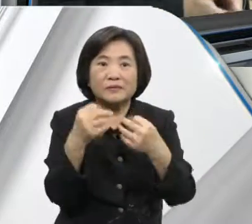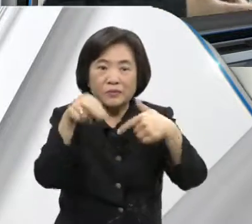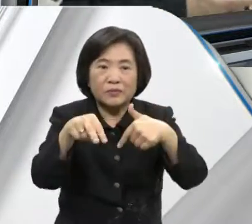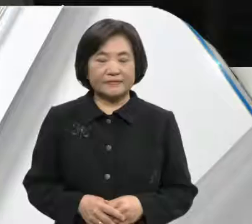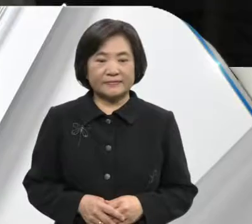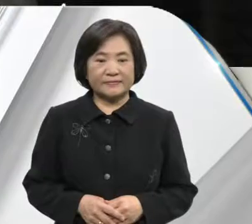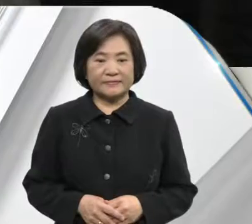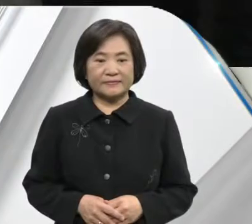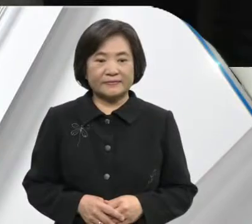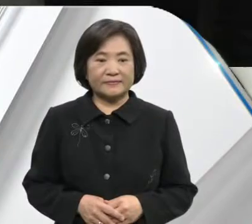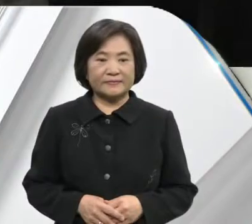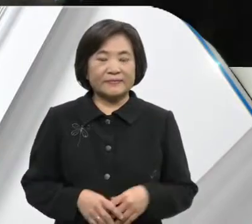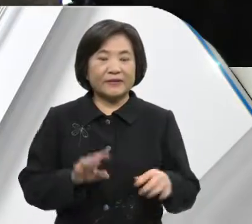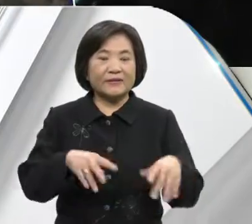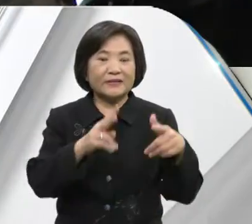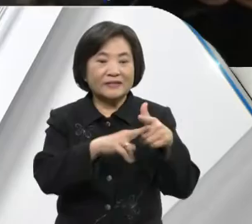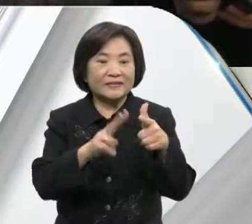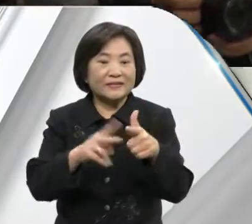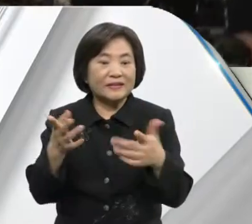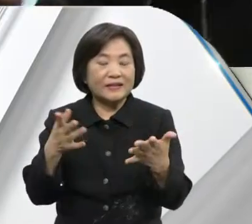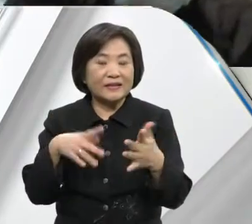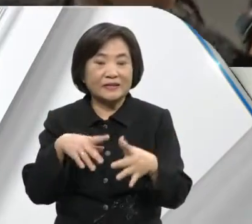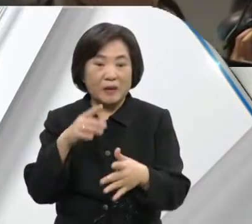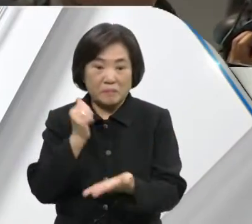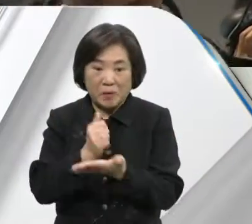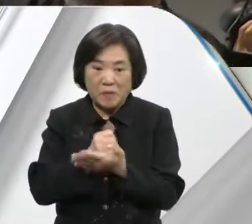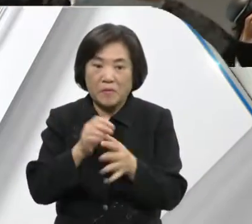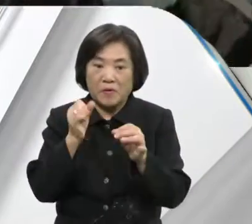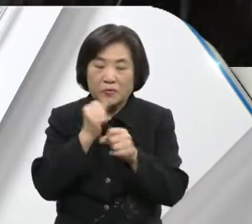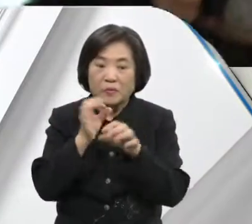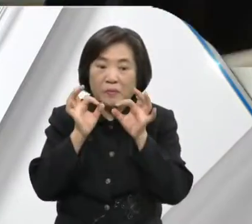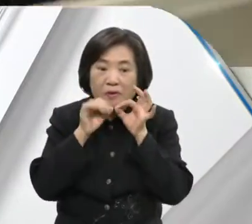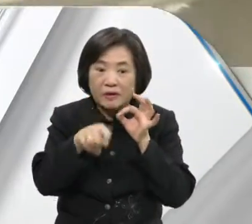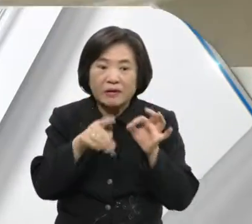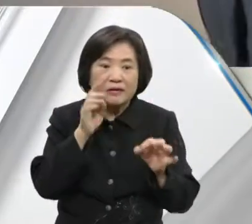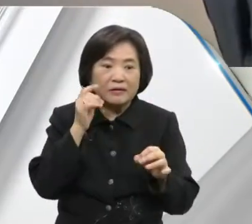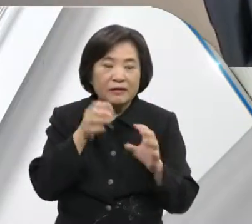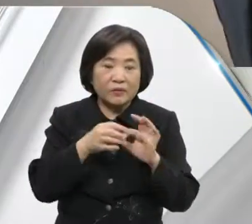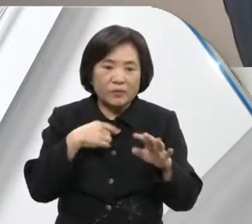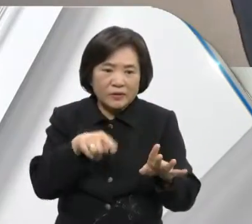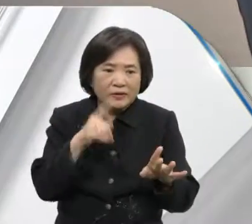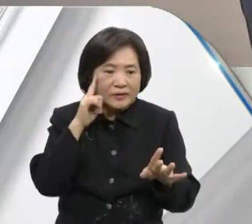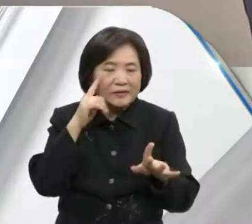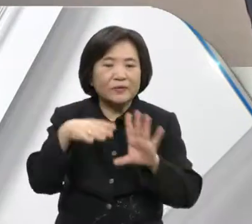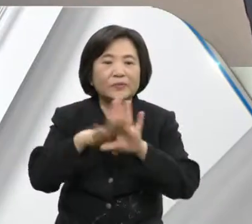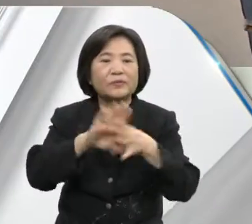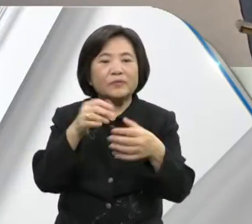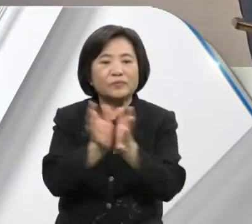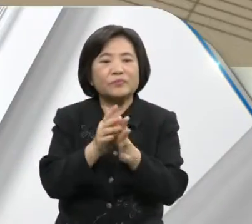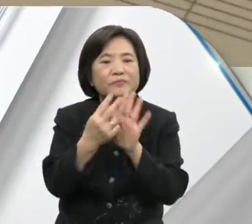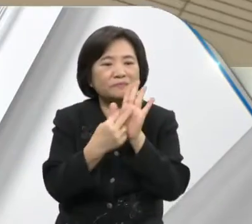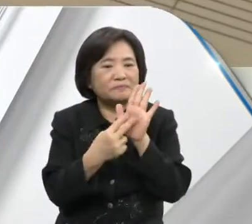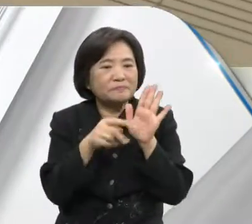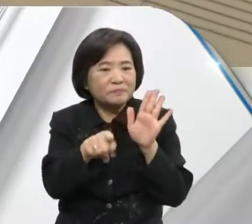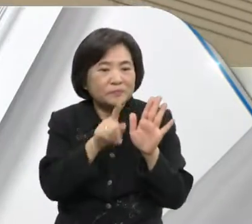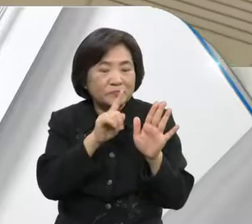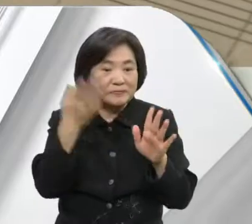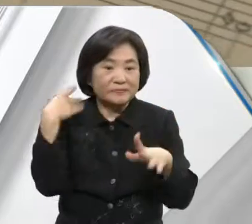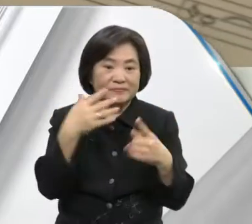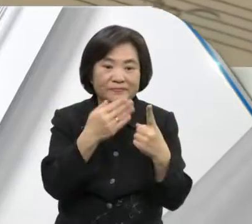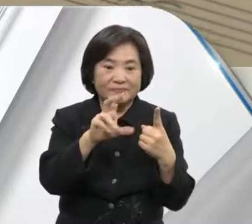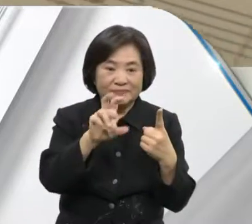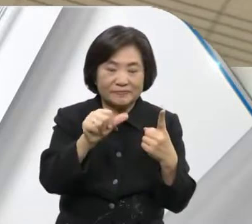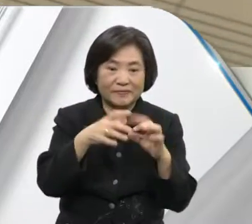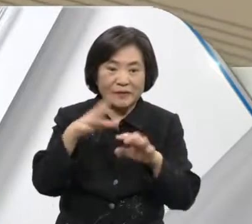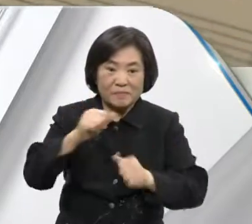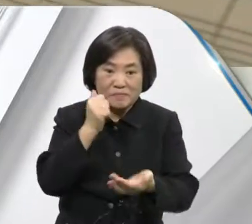询。 这是得奖的吗？ 得奖的那 个。对，我就是因为这个。 向文化部长昌立军受介于1975年